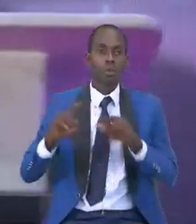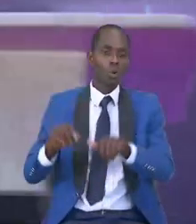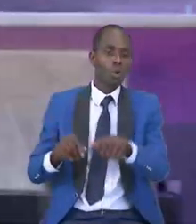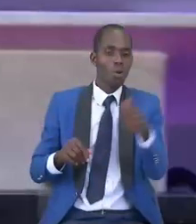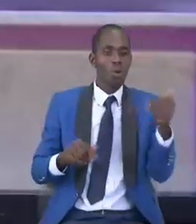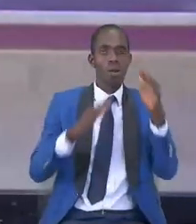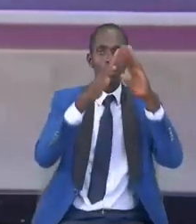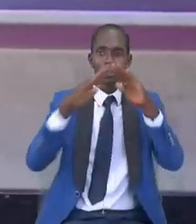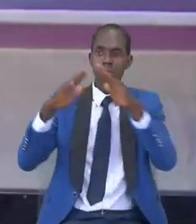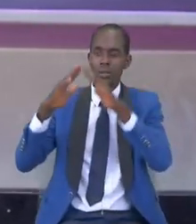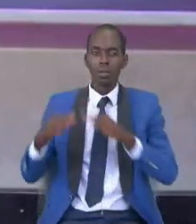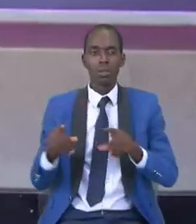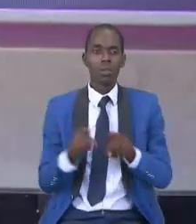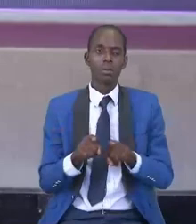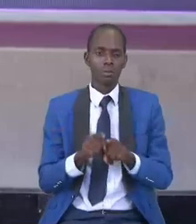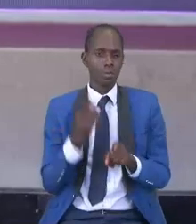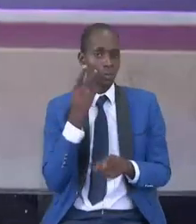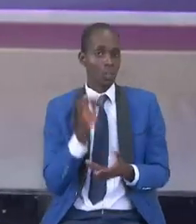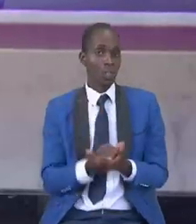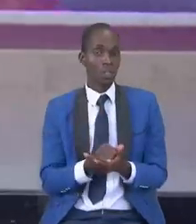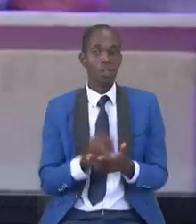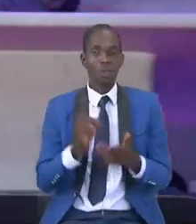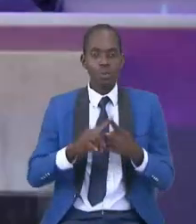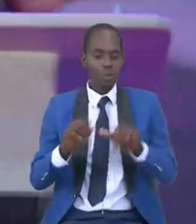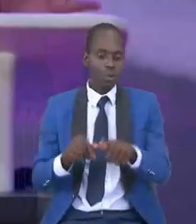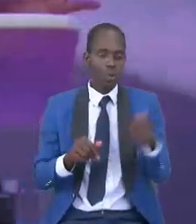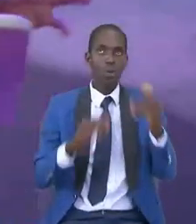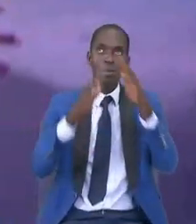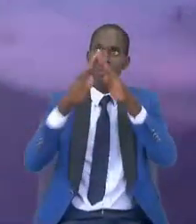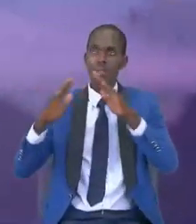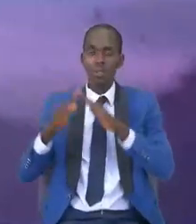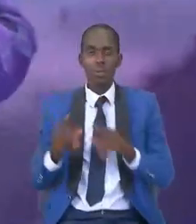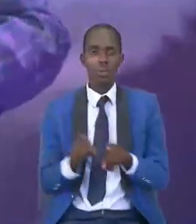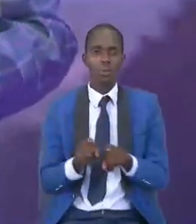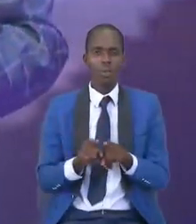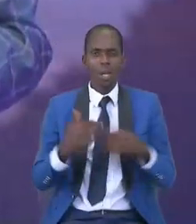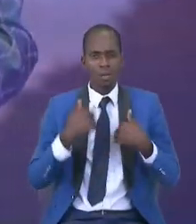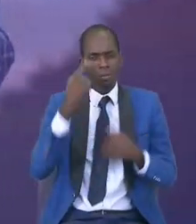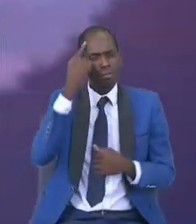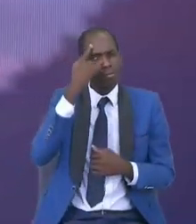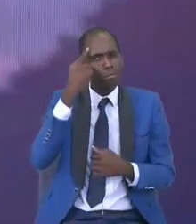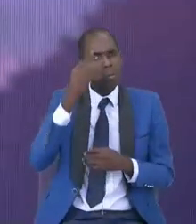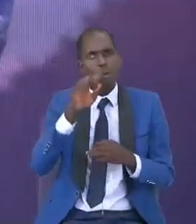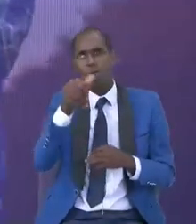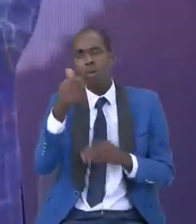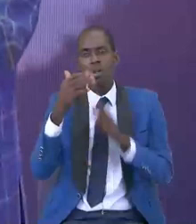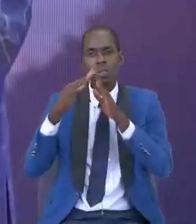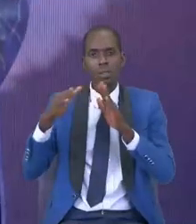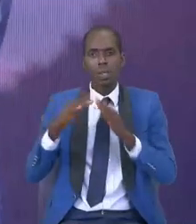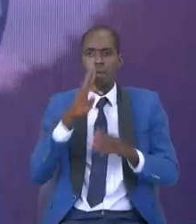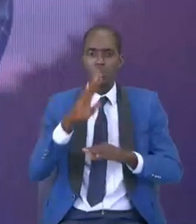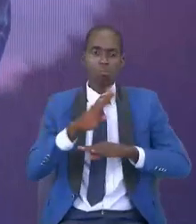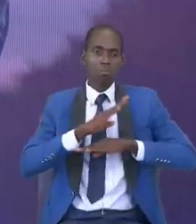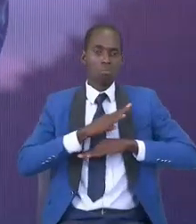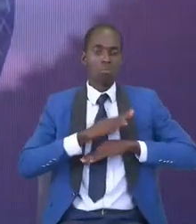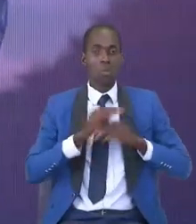bonne nouvelle du royaume de Dieu. » Voyez cela, aux autres villes. Est-ce que vous avez pensé aux villes